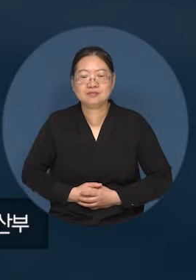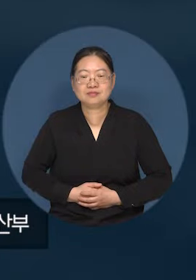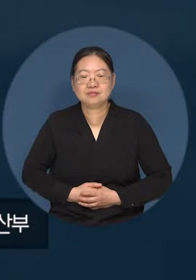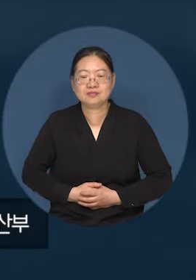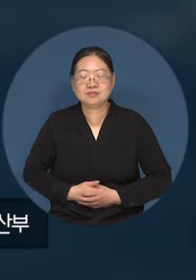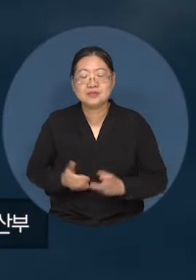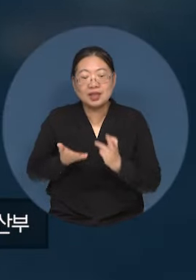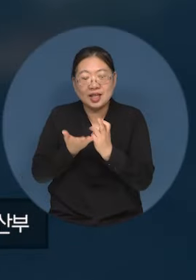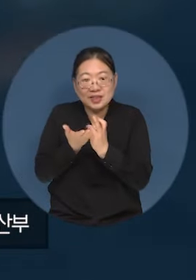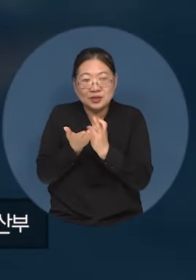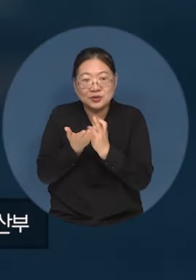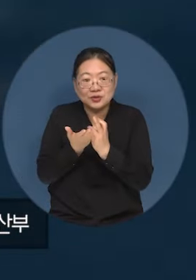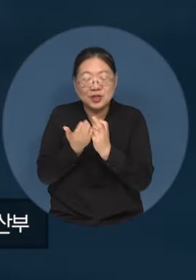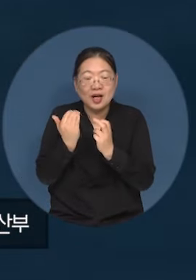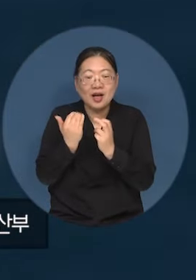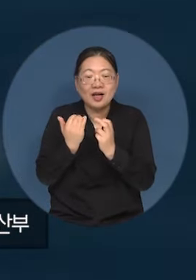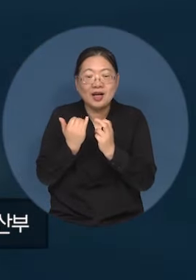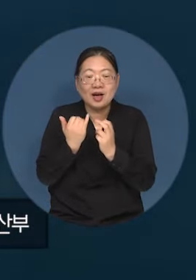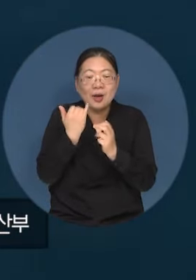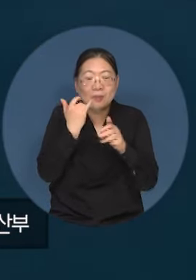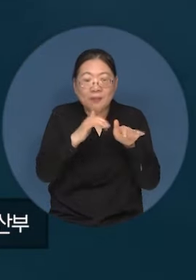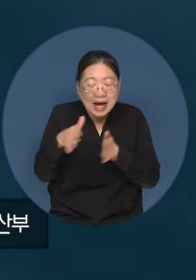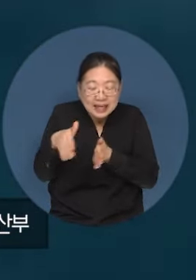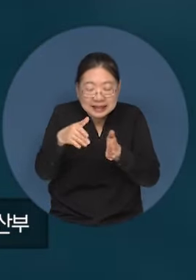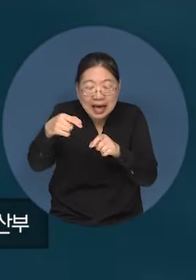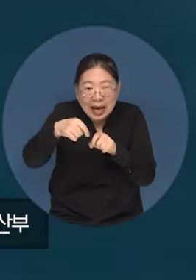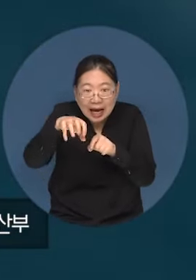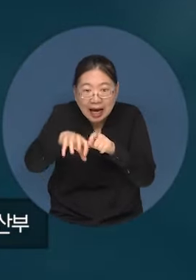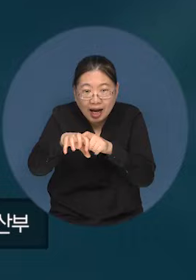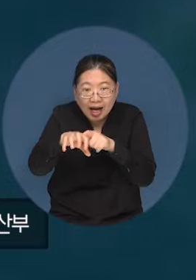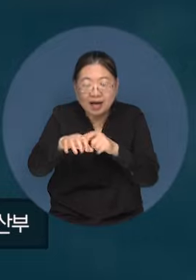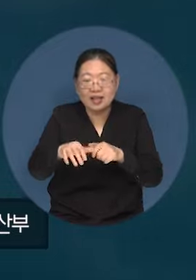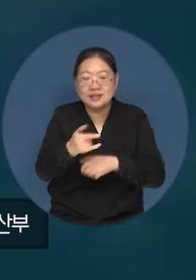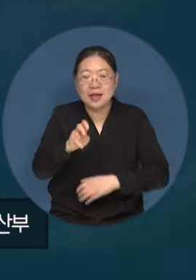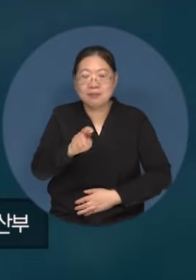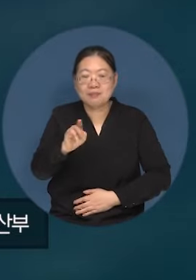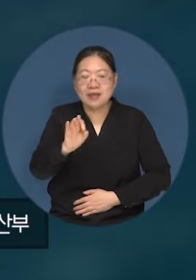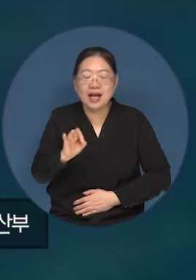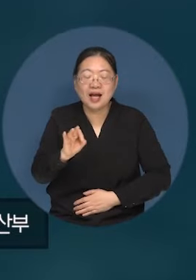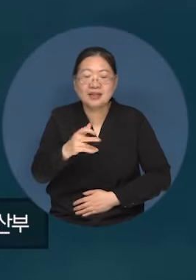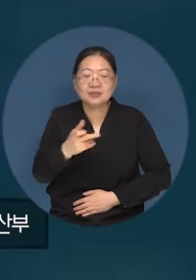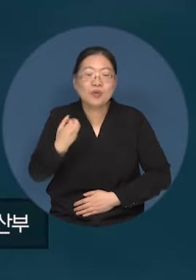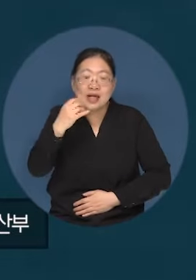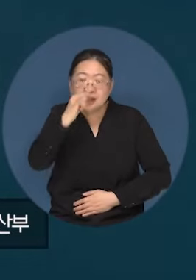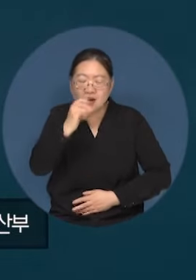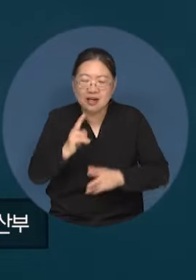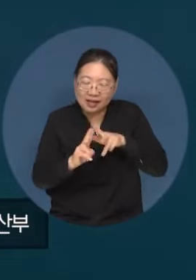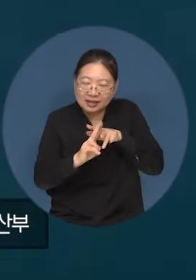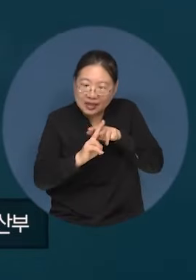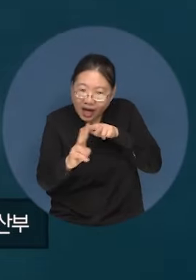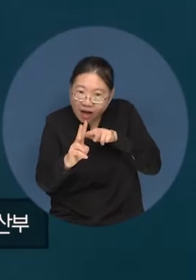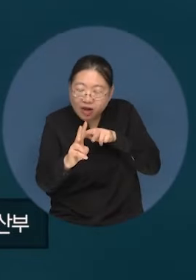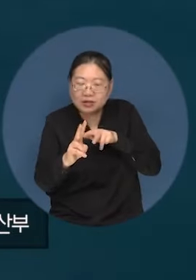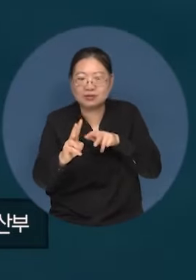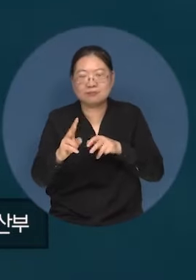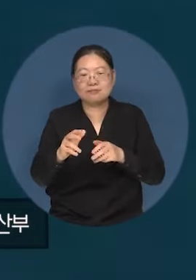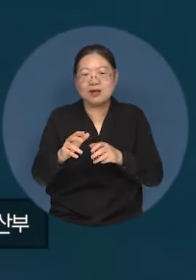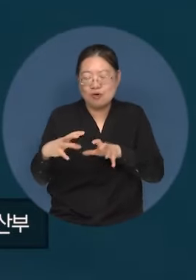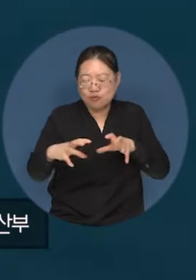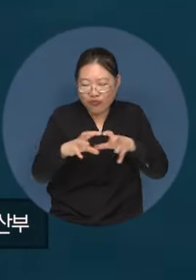제주 연안에는 남방 큰 돌고래들이 정착해 있어서 상어가 다가오면 무리를 지어 쫓아낸다고 합니다. 덕분에 제주도